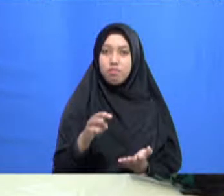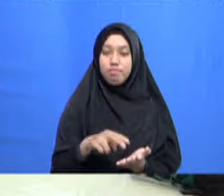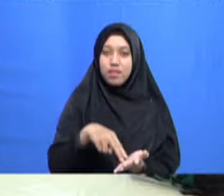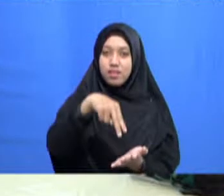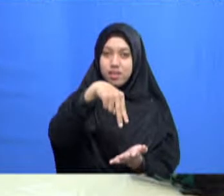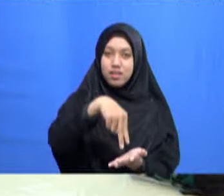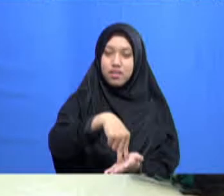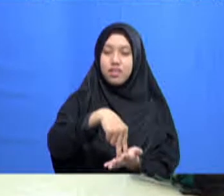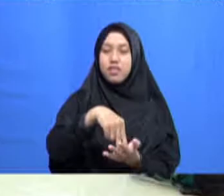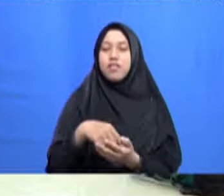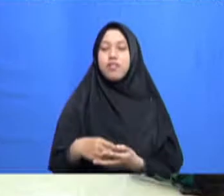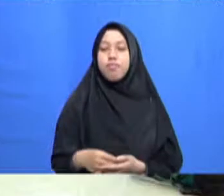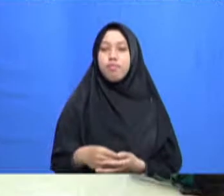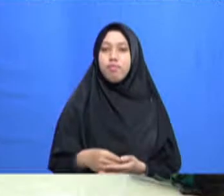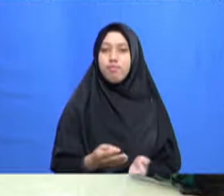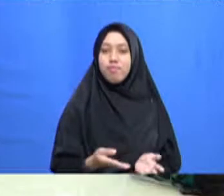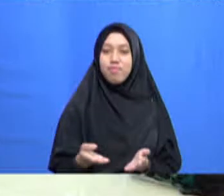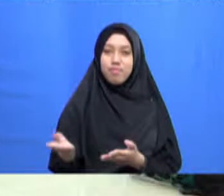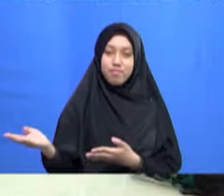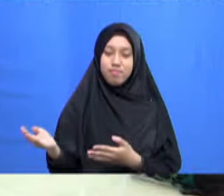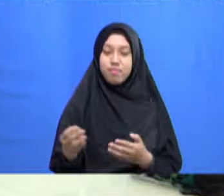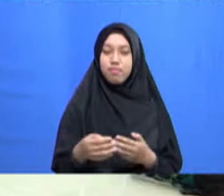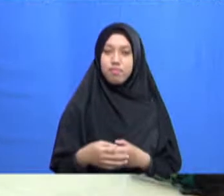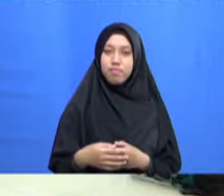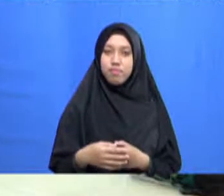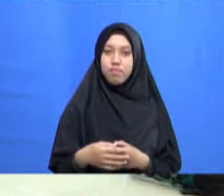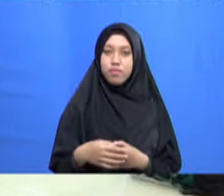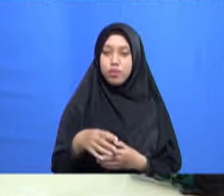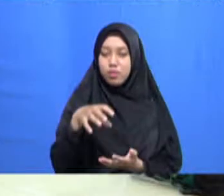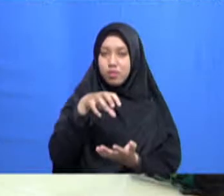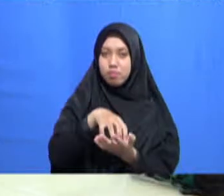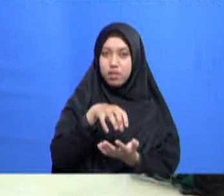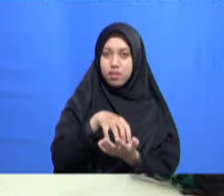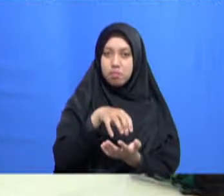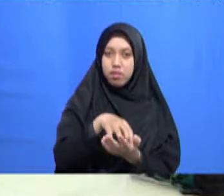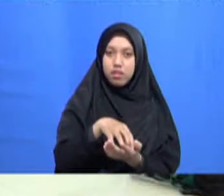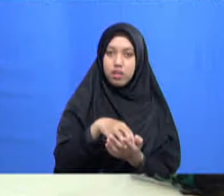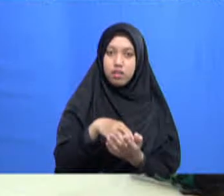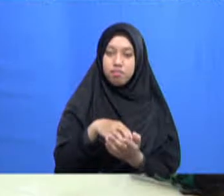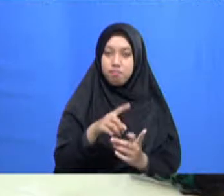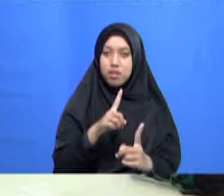persilakan. Disilahkan. Seluruh paslon untuk menempati podiumnya masing-masing.